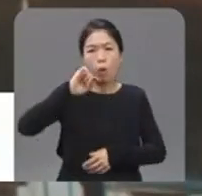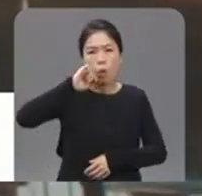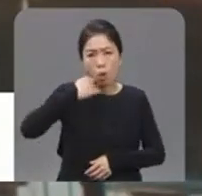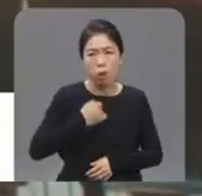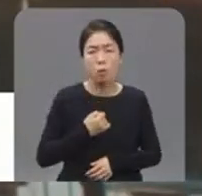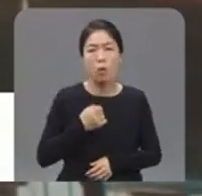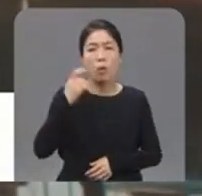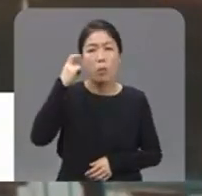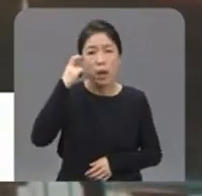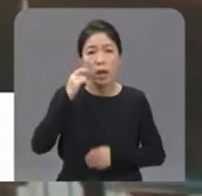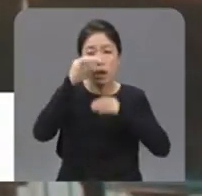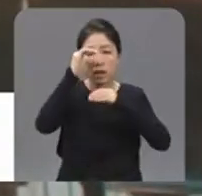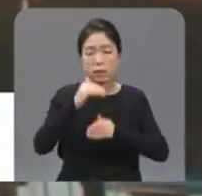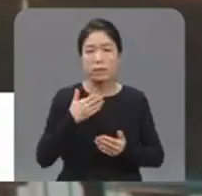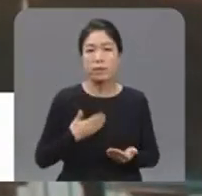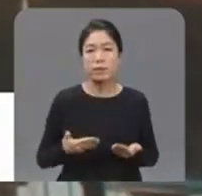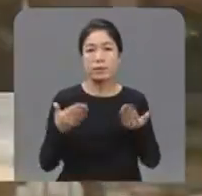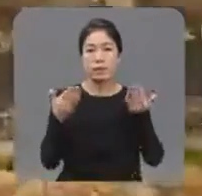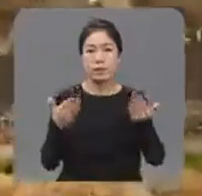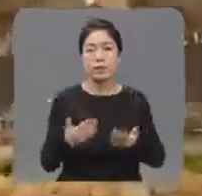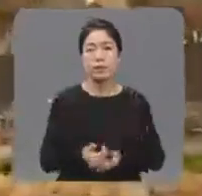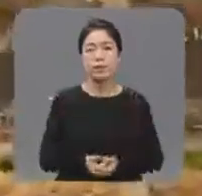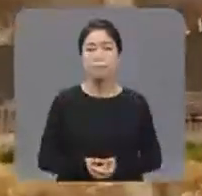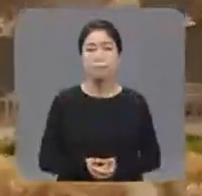기자가 취재했습니다.